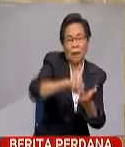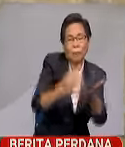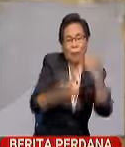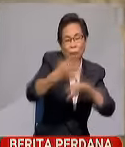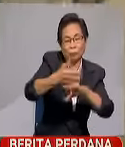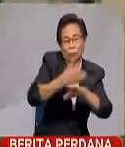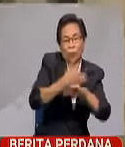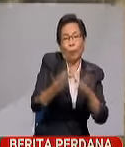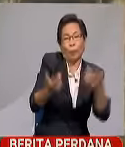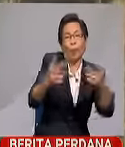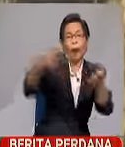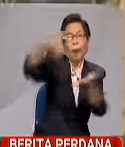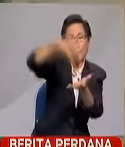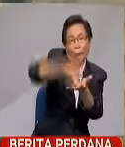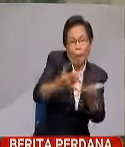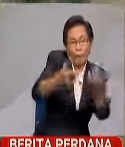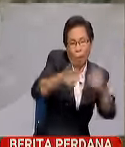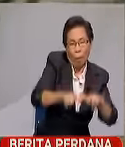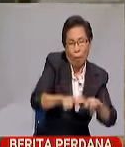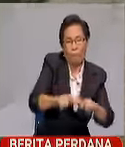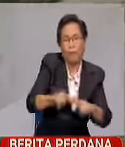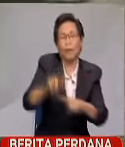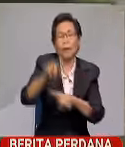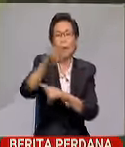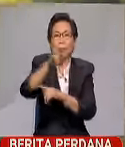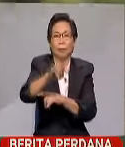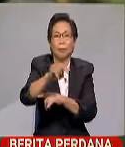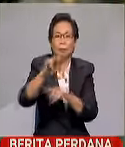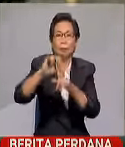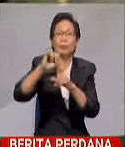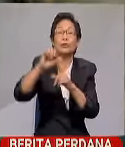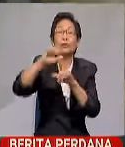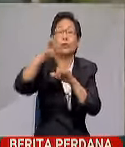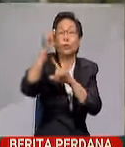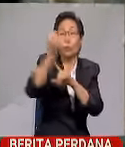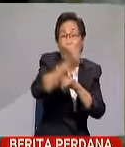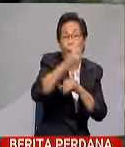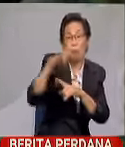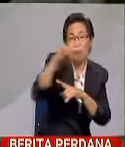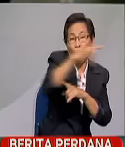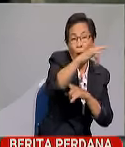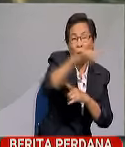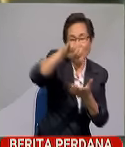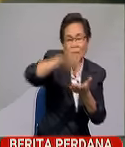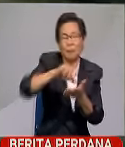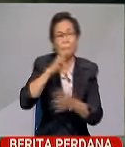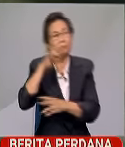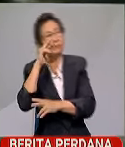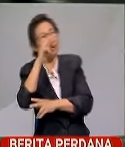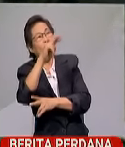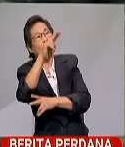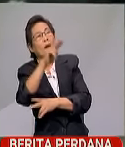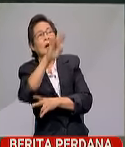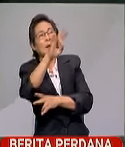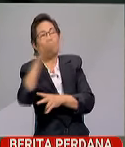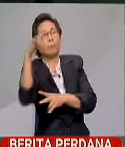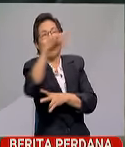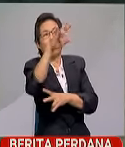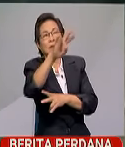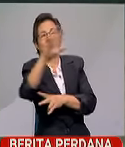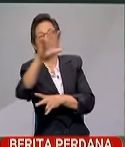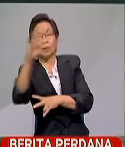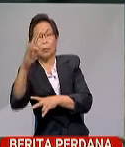berlaku. Laporan Siasatan Pertubuhan Penerbangan Awam Iran menyatakan terdapat saksi yang melihat pesawat Boeing 737 terbakar